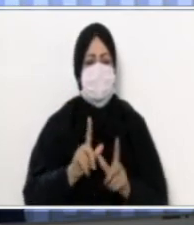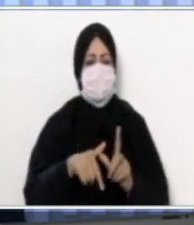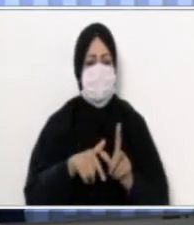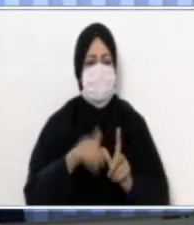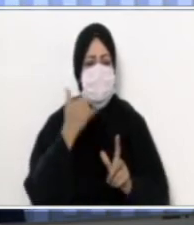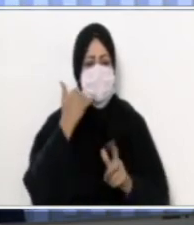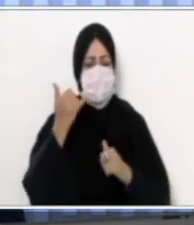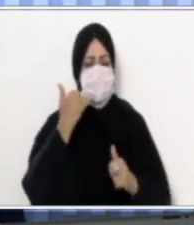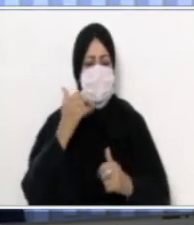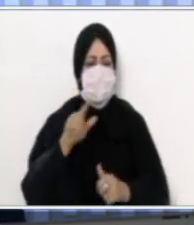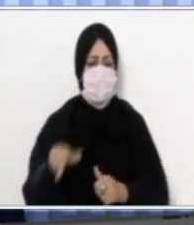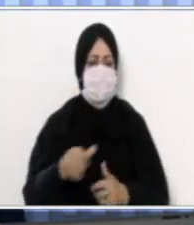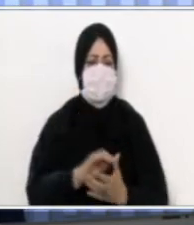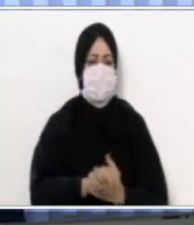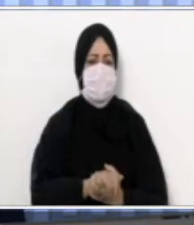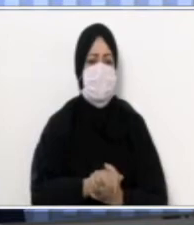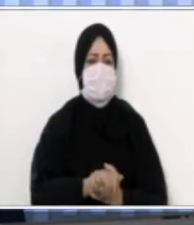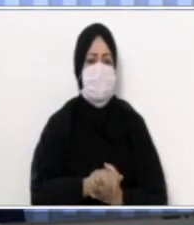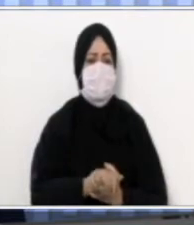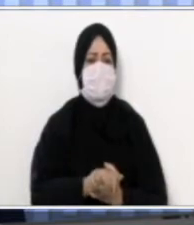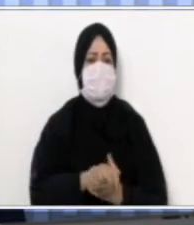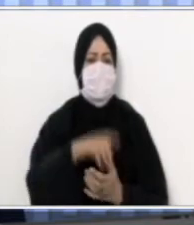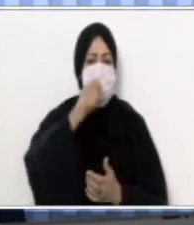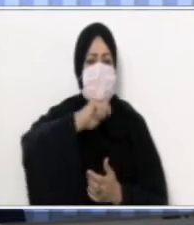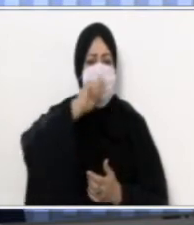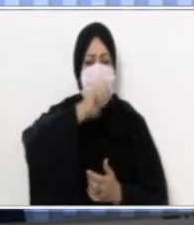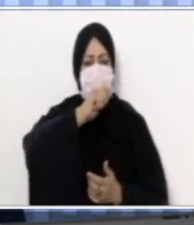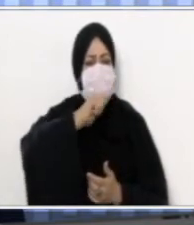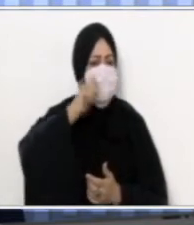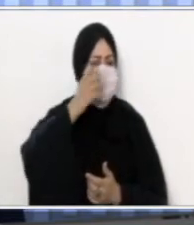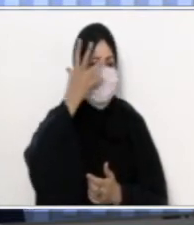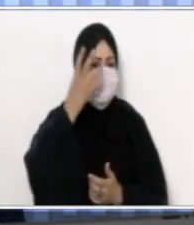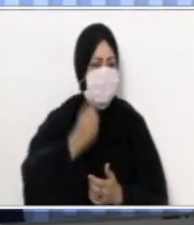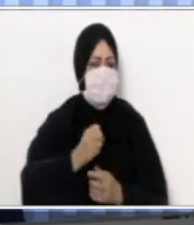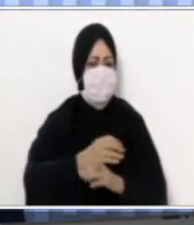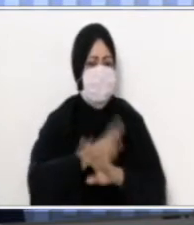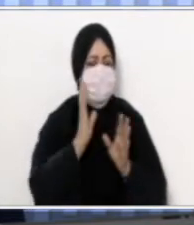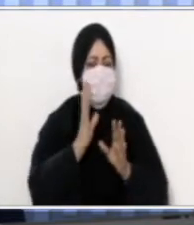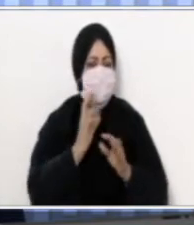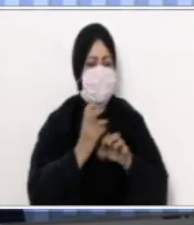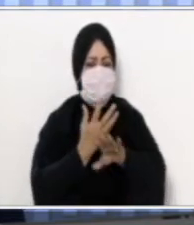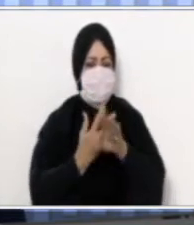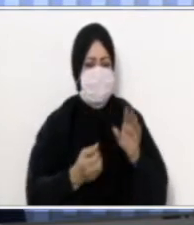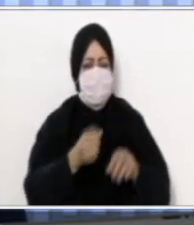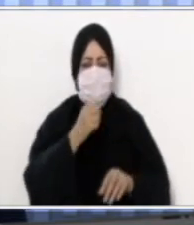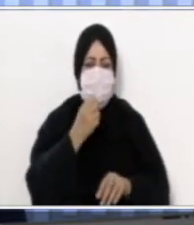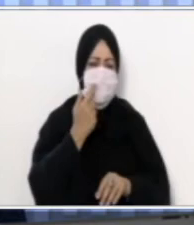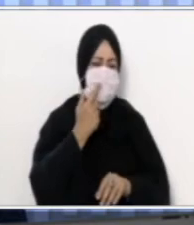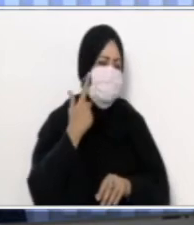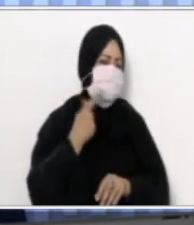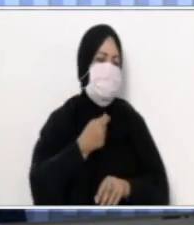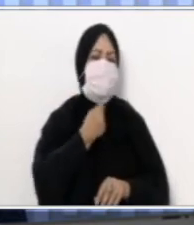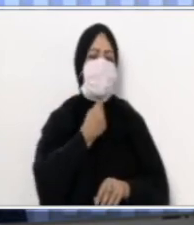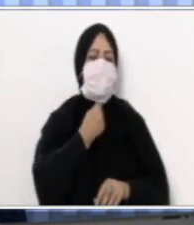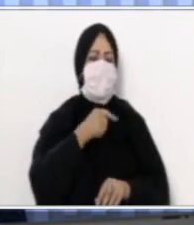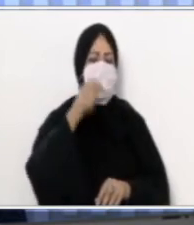الصباح توضأت ومضمضت فوجدت طعم المعجون، هل يفطر؟ لا يفطر، إنما يفطر لو استعملتيه في